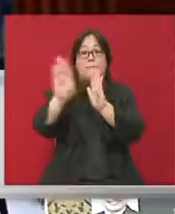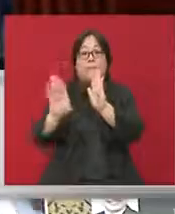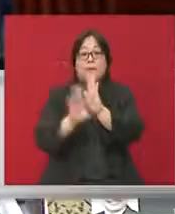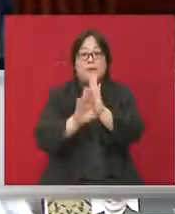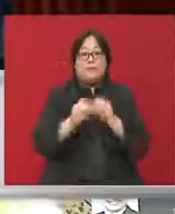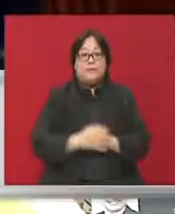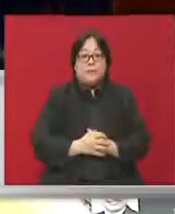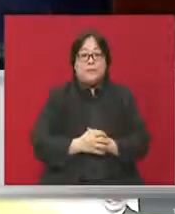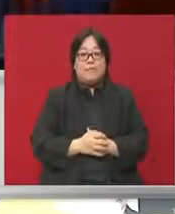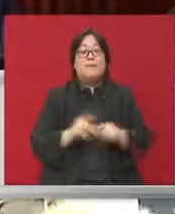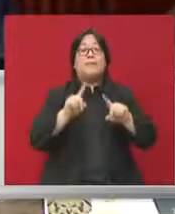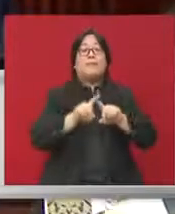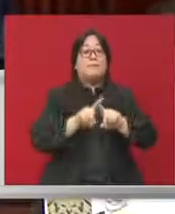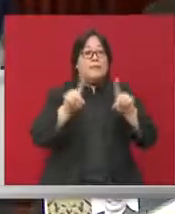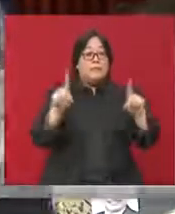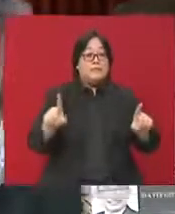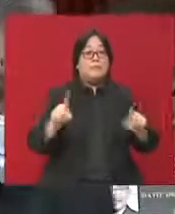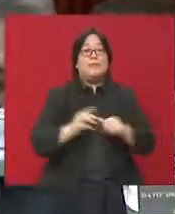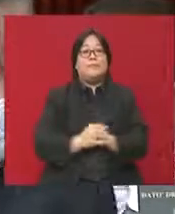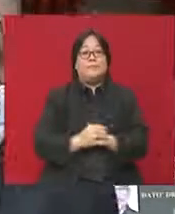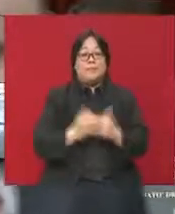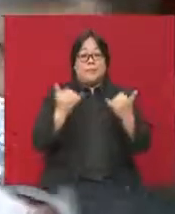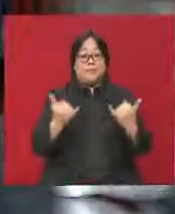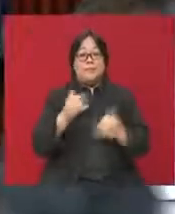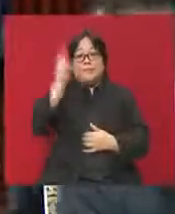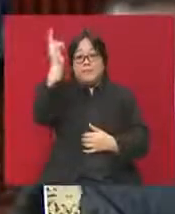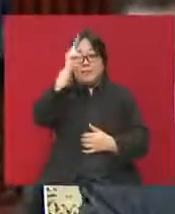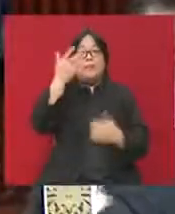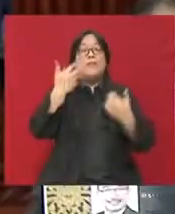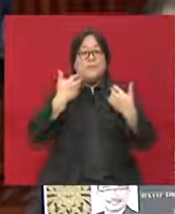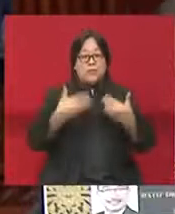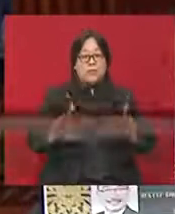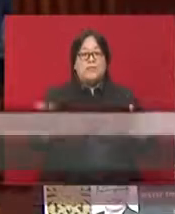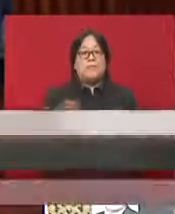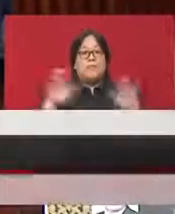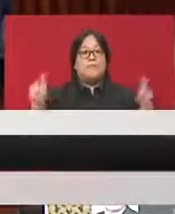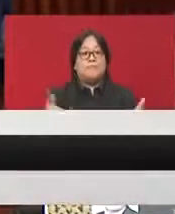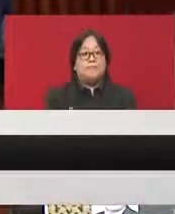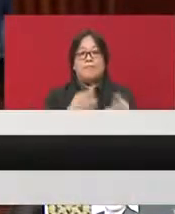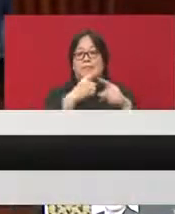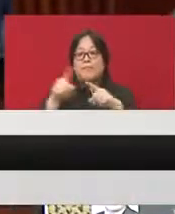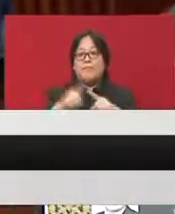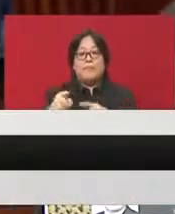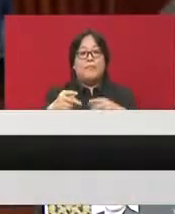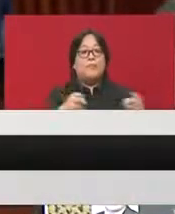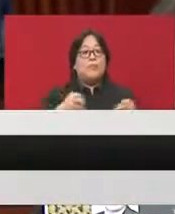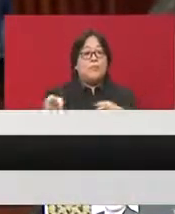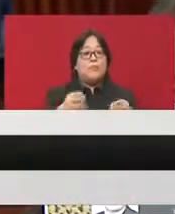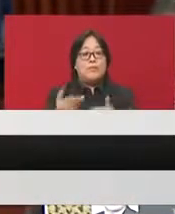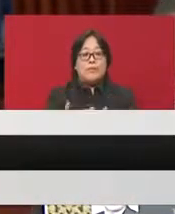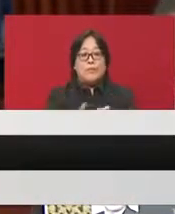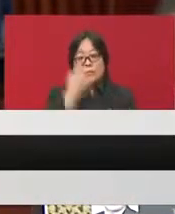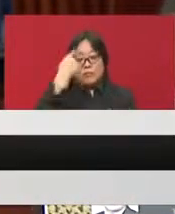the wall bagaimanapun staka ini kerajaan telah mempercayai memperkenalkan beberapa inisiatif baru